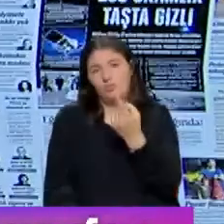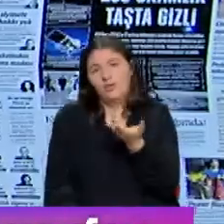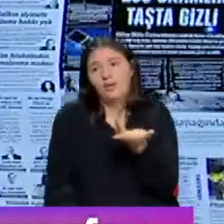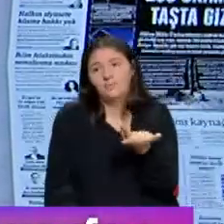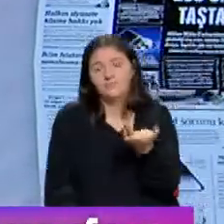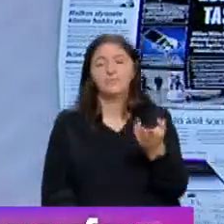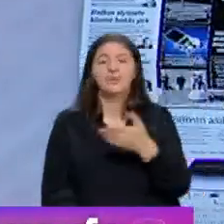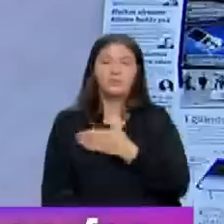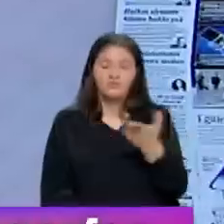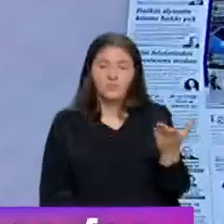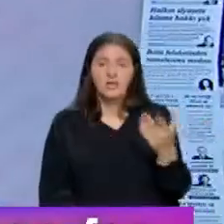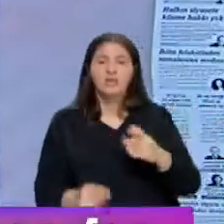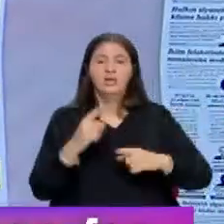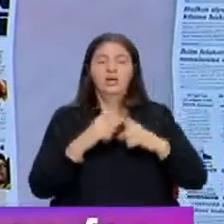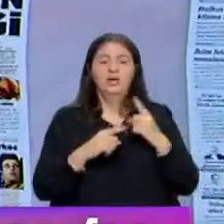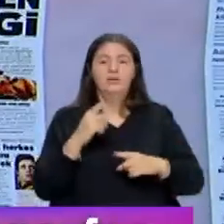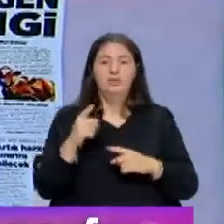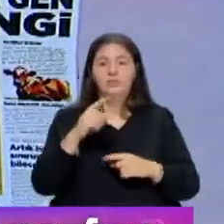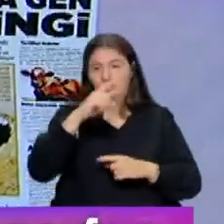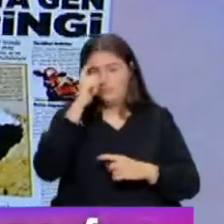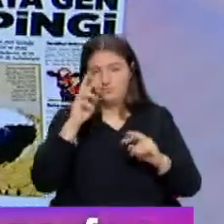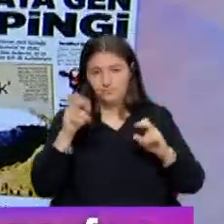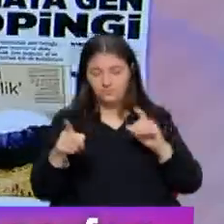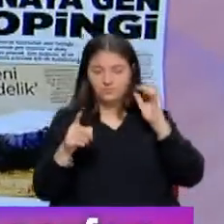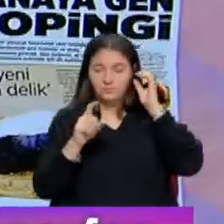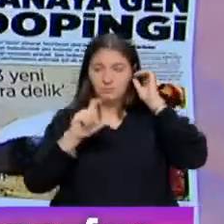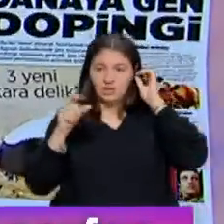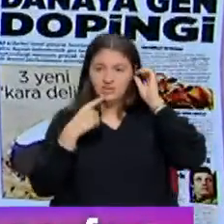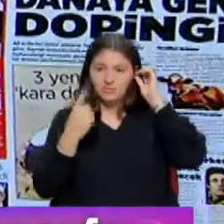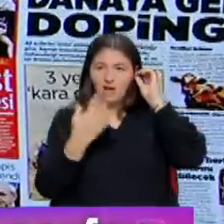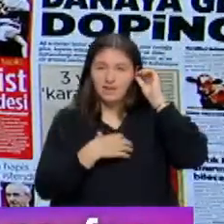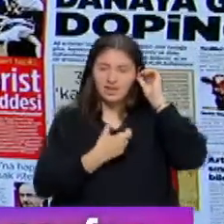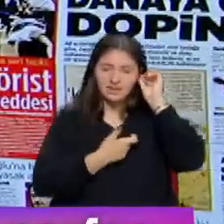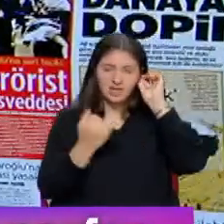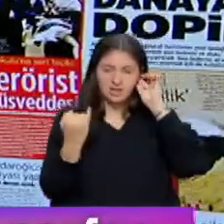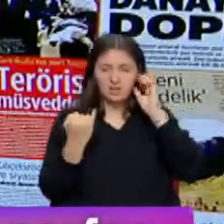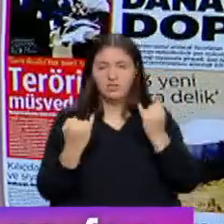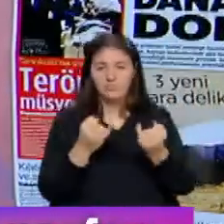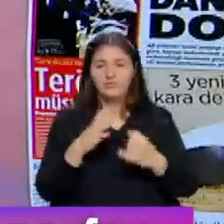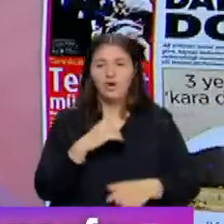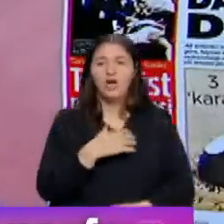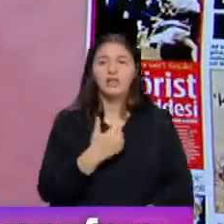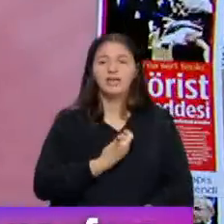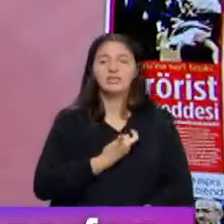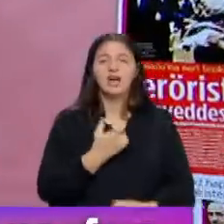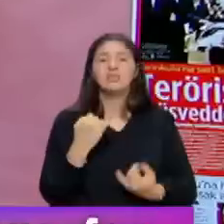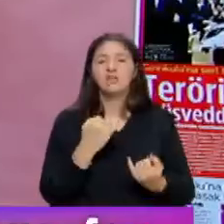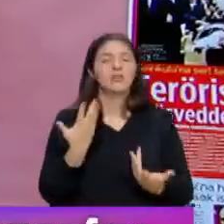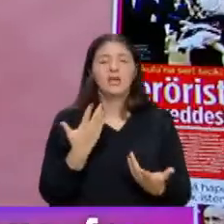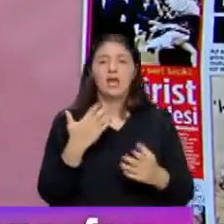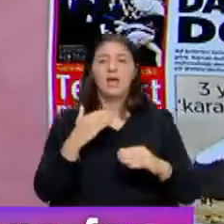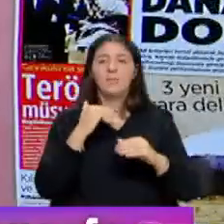söyleyelim devam edelim siyasetin sıcak konusu sıcak bahçe demiştik bir anayasa tartışması var o anayasa tartışması da